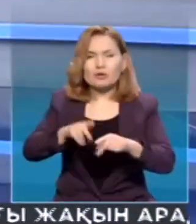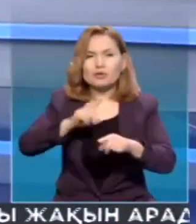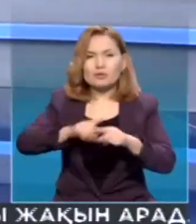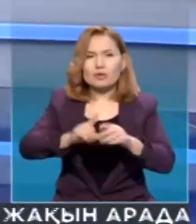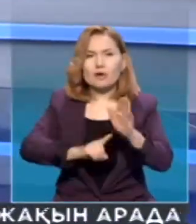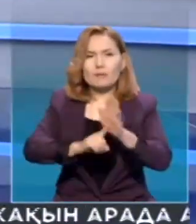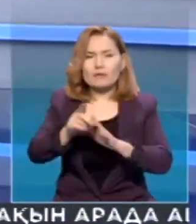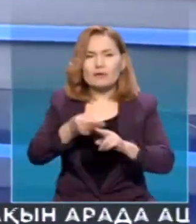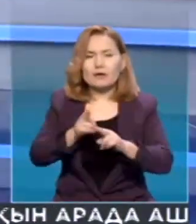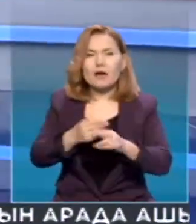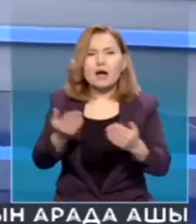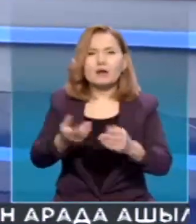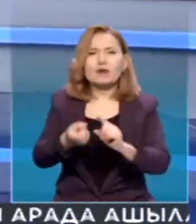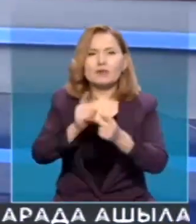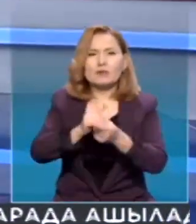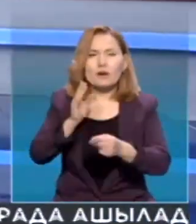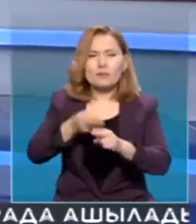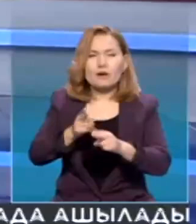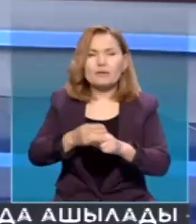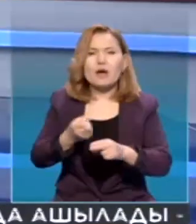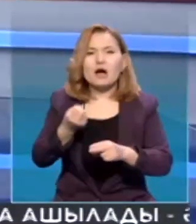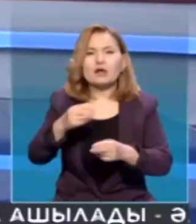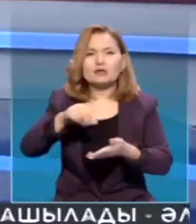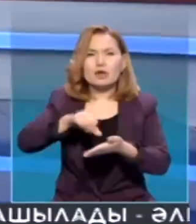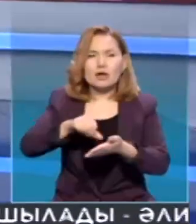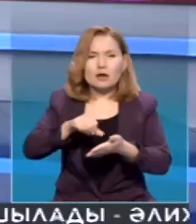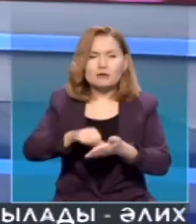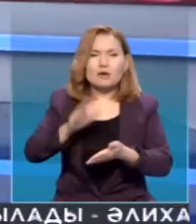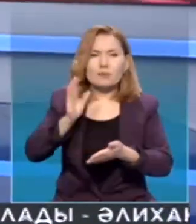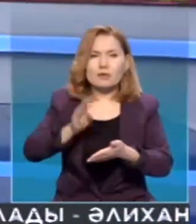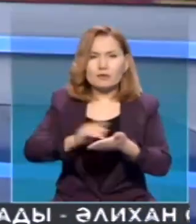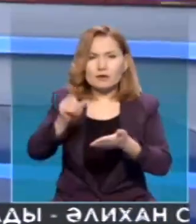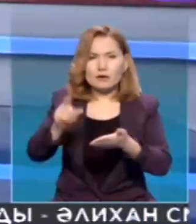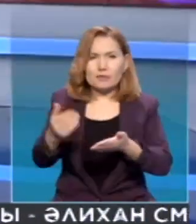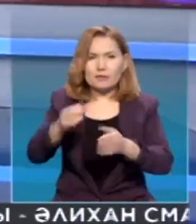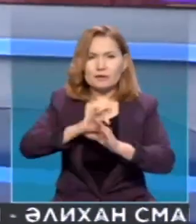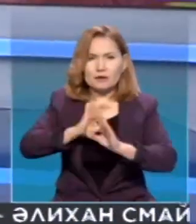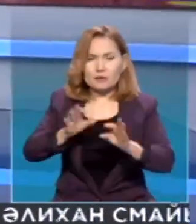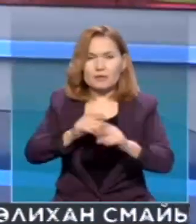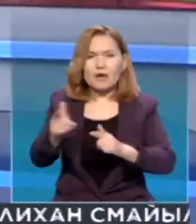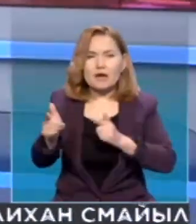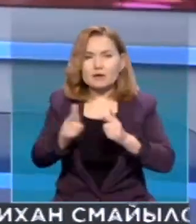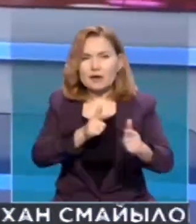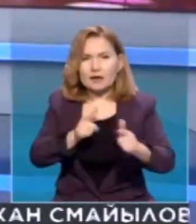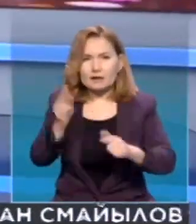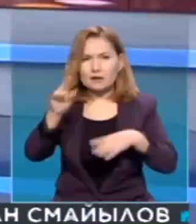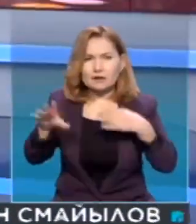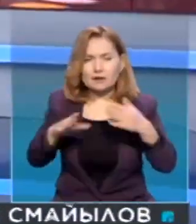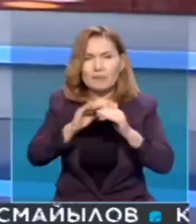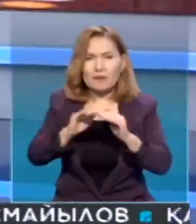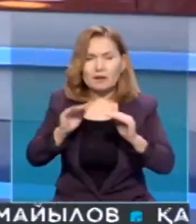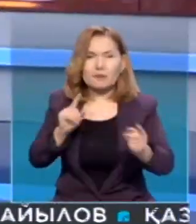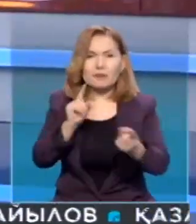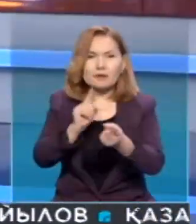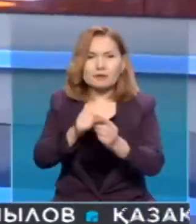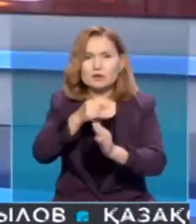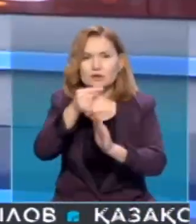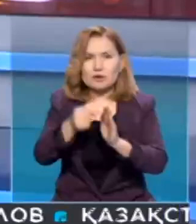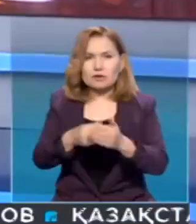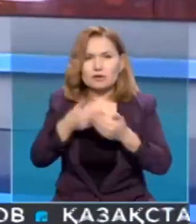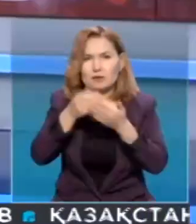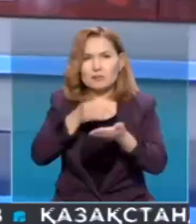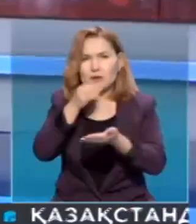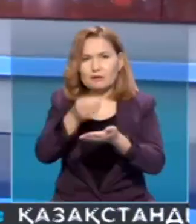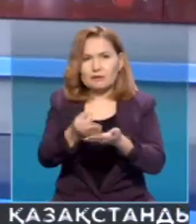басталады. Онда қандай өзгеріс болады, қанша қатысушысы бар? Әріптесім Серік Селеубайұлы дайындық жүріп жатқан алаңға барып, осы сұрақтардың жауабын